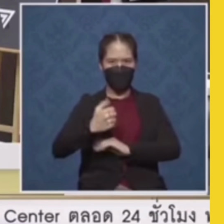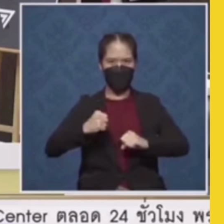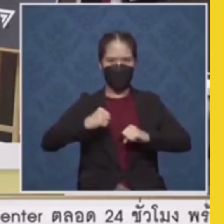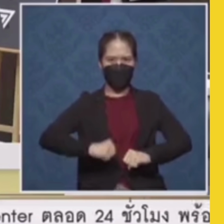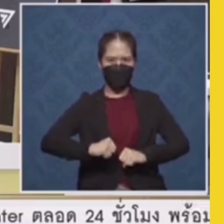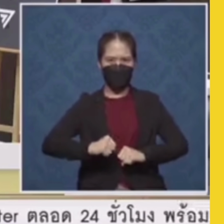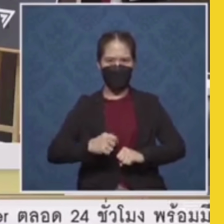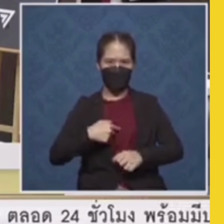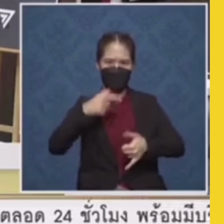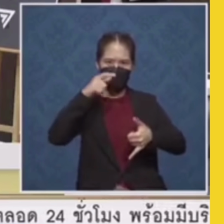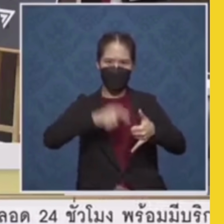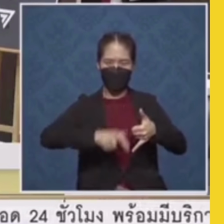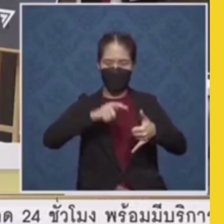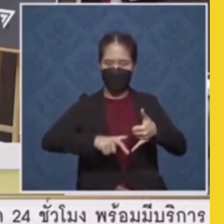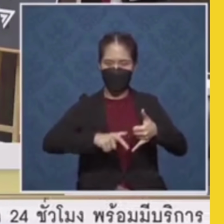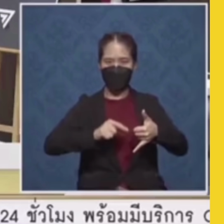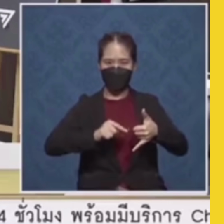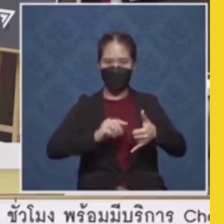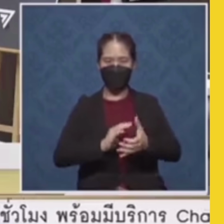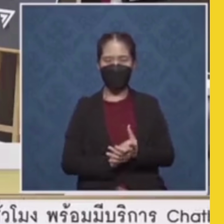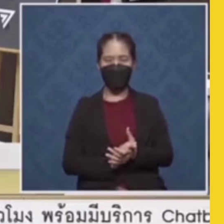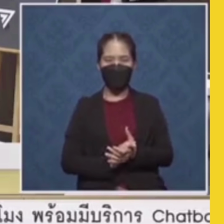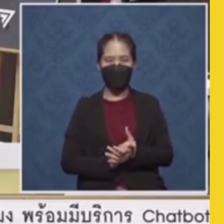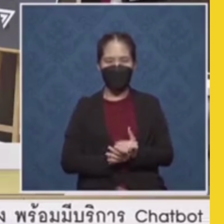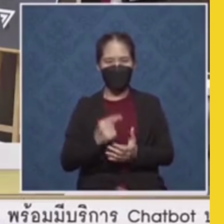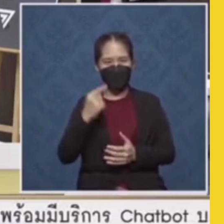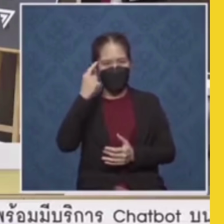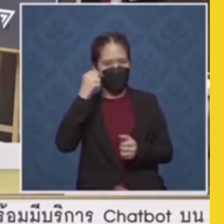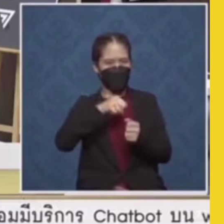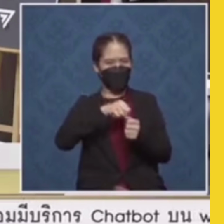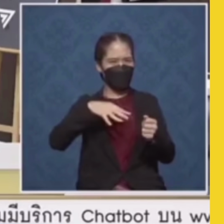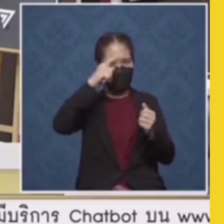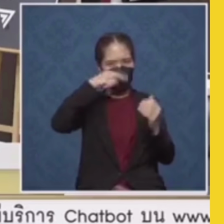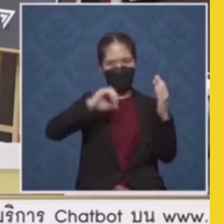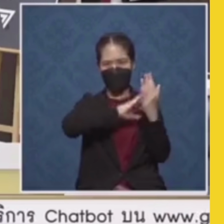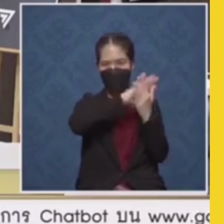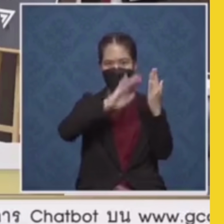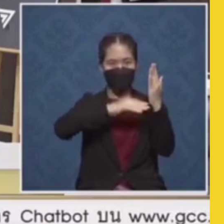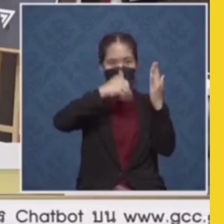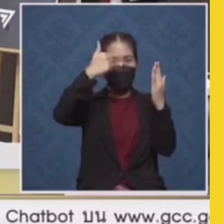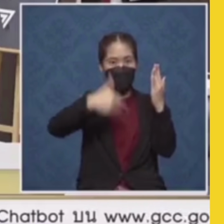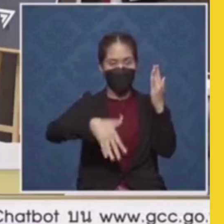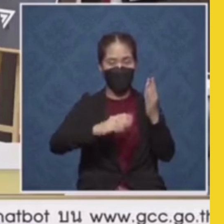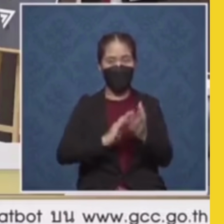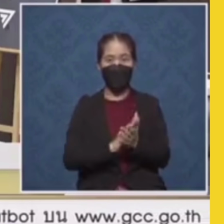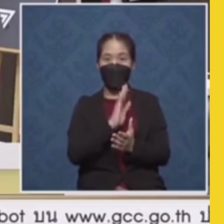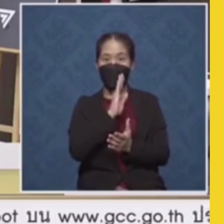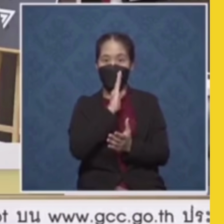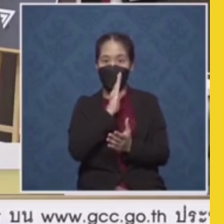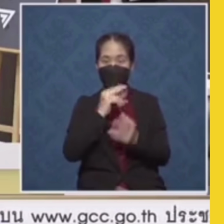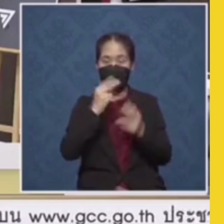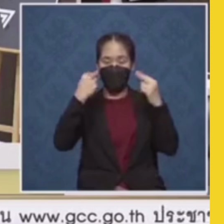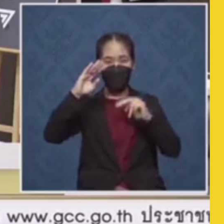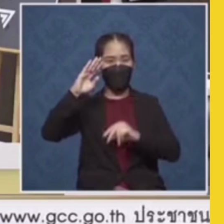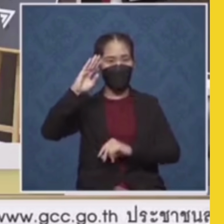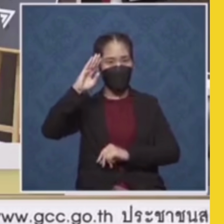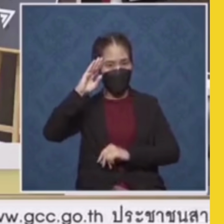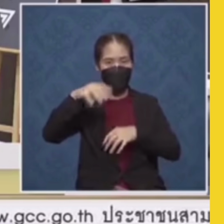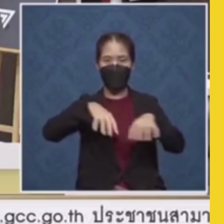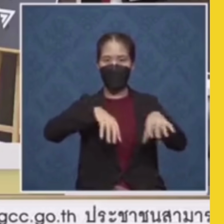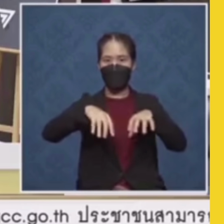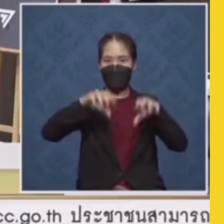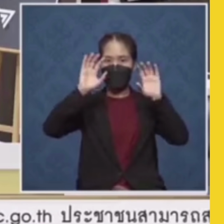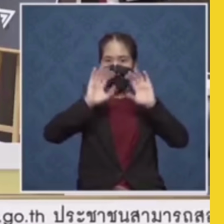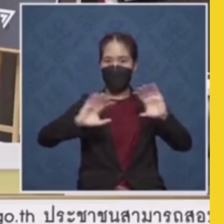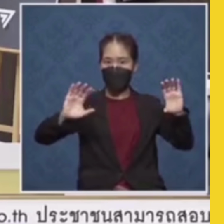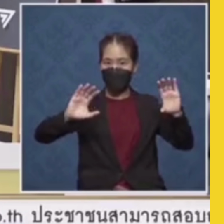คนโอหังคลั่งอำนาจไม่อยู่ในฐานะที่จะเป็นผู้นำประเทศได้อีกต่อไป และหากพลเอกประยุทธ์จันโอชาบริหารราชการแผ่นดิน